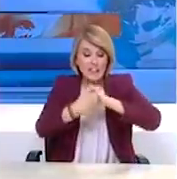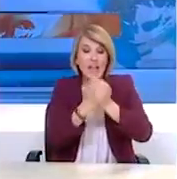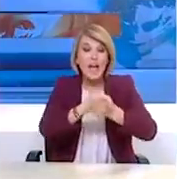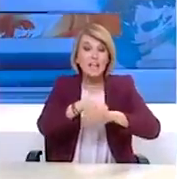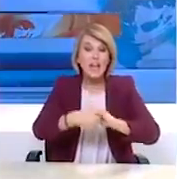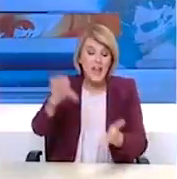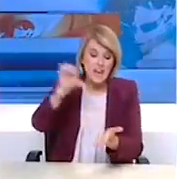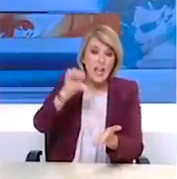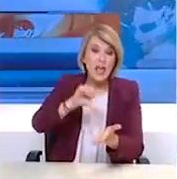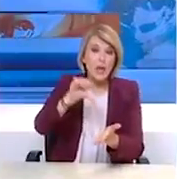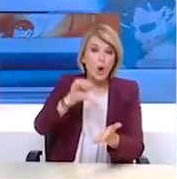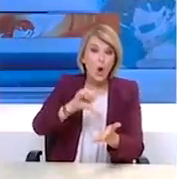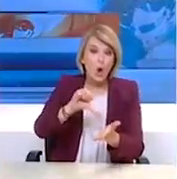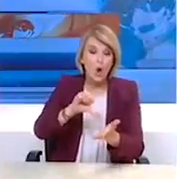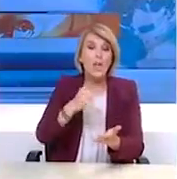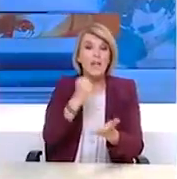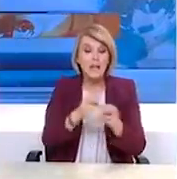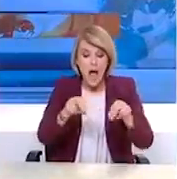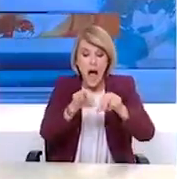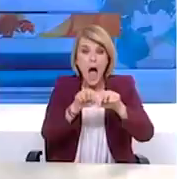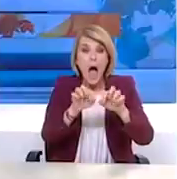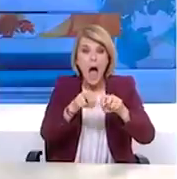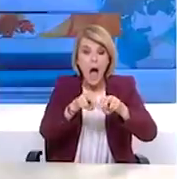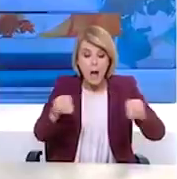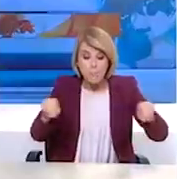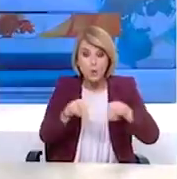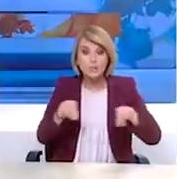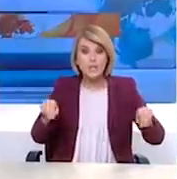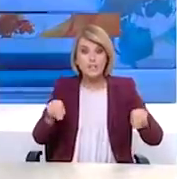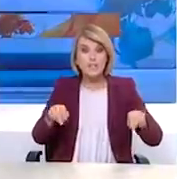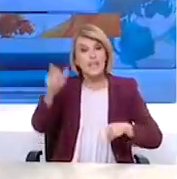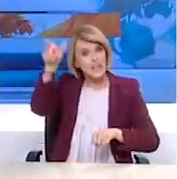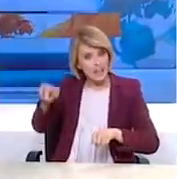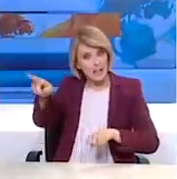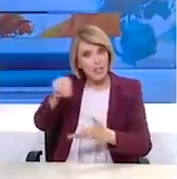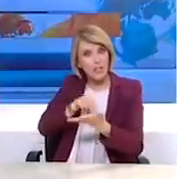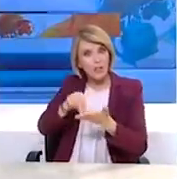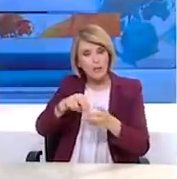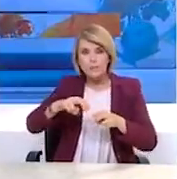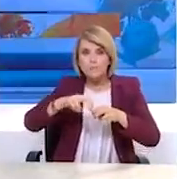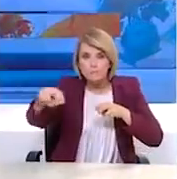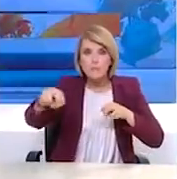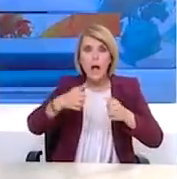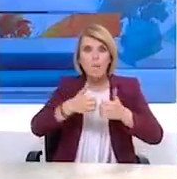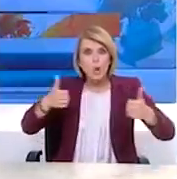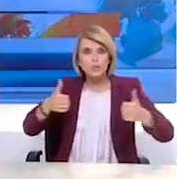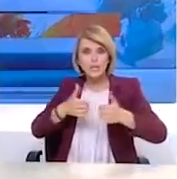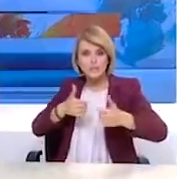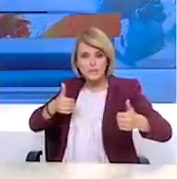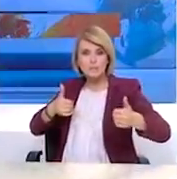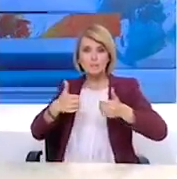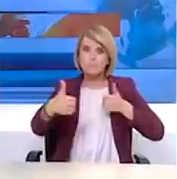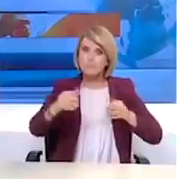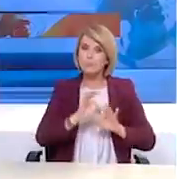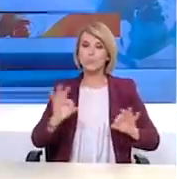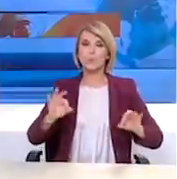ήταν αγάπη τα 5 λεπτά που ήμασταν μαζί τους και ήταν λιγότερο από ένα μέτρο. Και εμείς το ίδιο. Αλλά μπήκαμε στη φωτιά μαζί τους. Γιατί